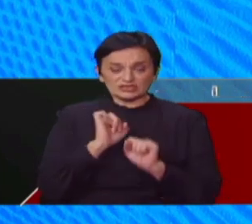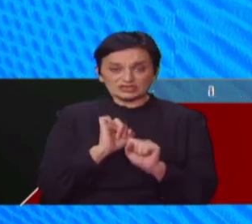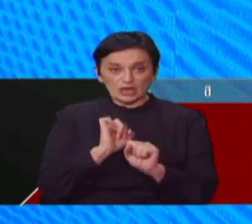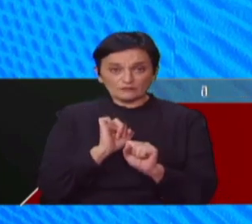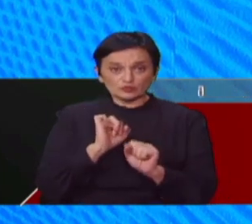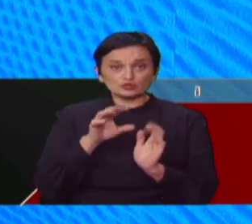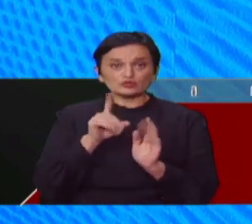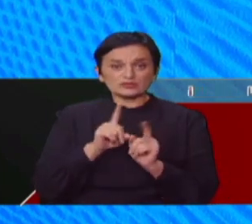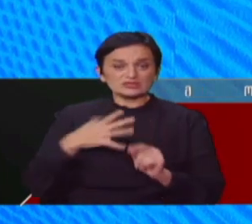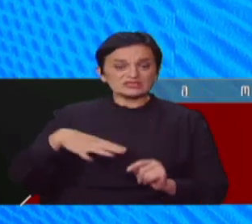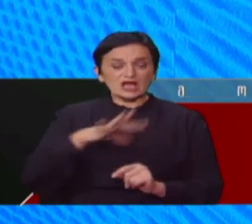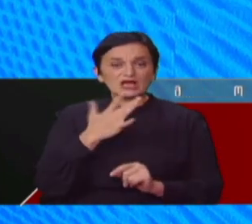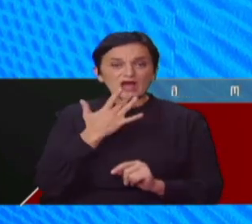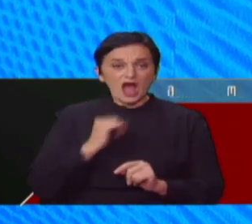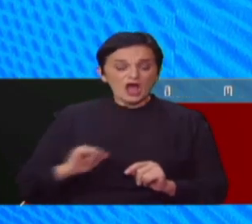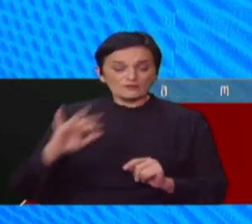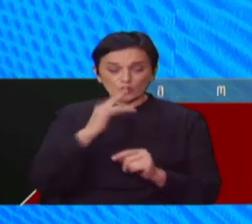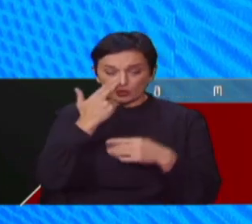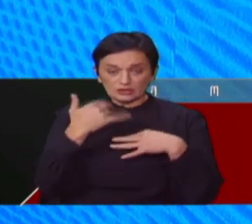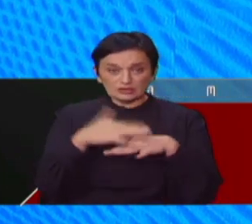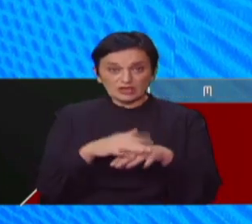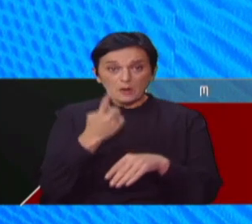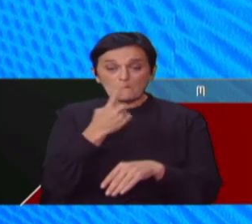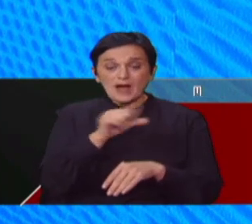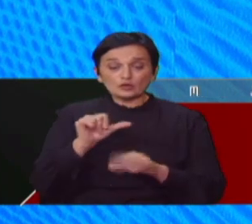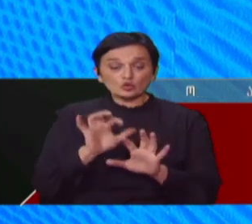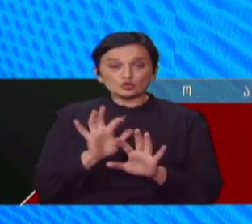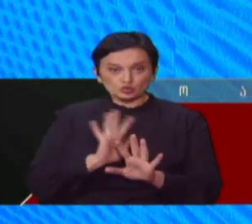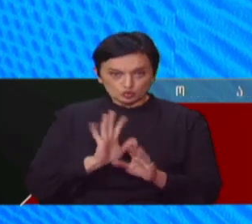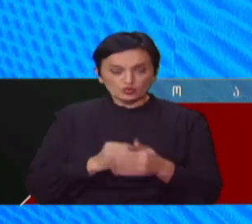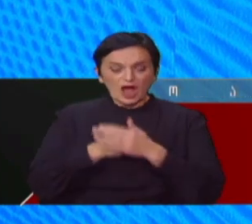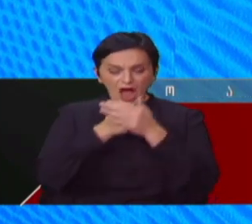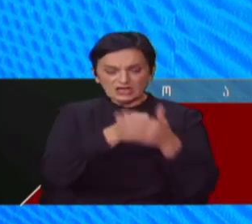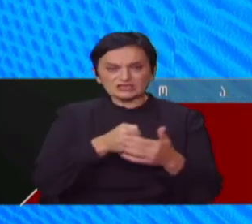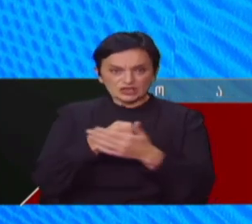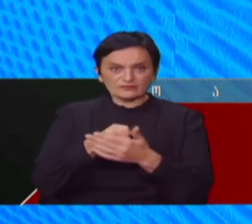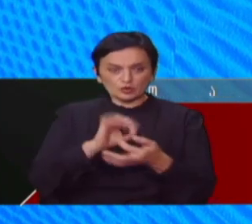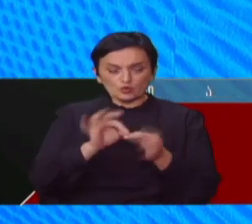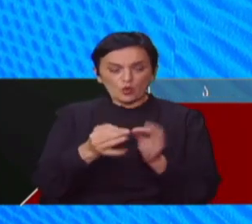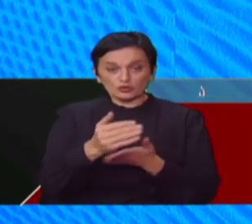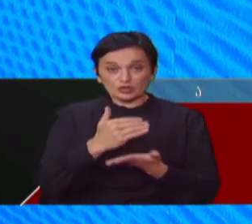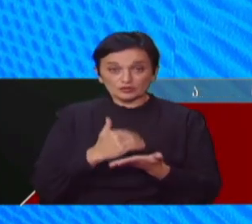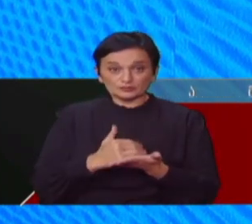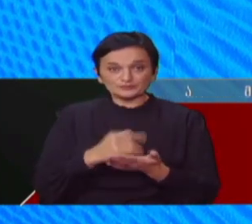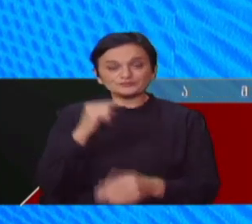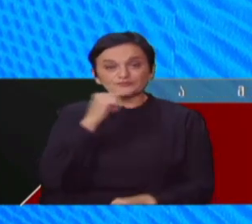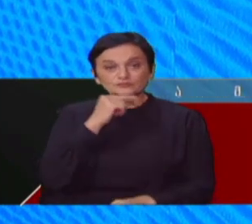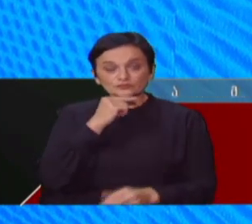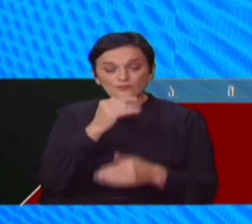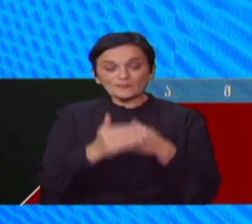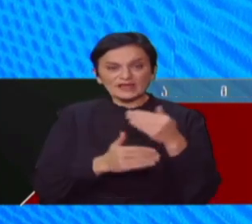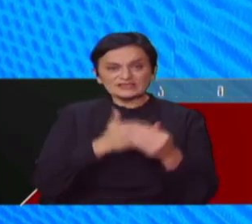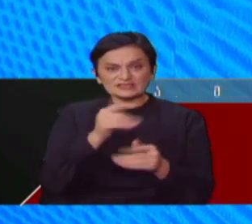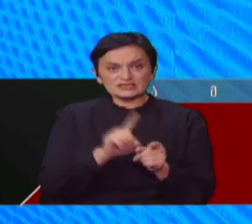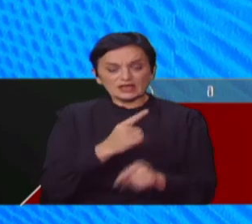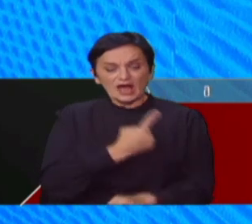შორის ზრუნავდა საქართველოს ევროინტეგრაციაზე და არა მარტო ზრუნავდა, არამედ აღწევდა კონკრეტულ შედეგებსაც. მათ შორის ეკონომიკური წინსვლაც